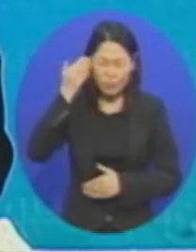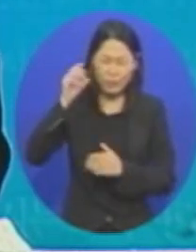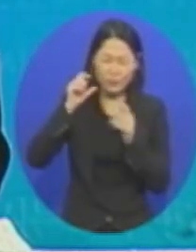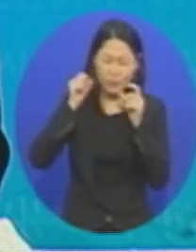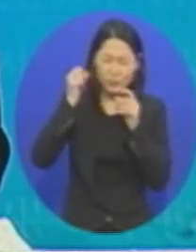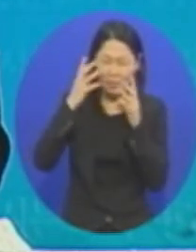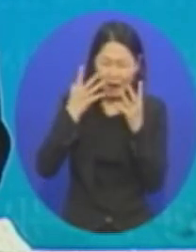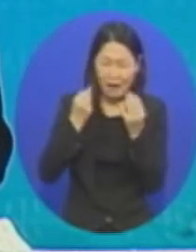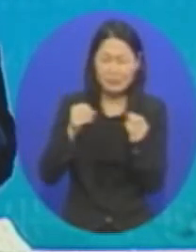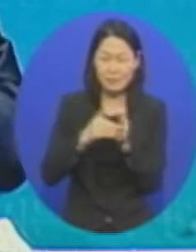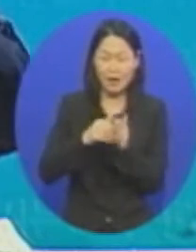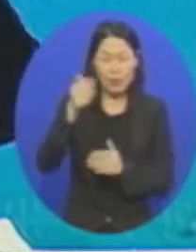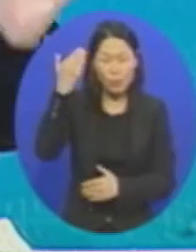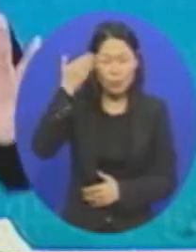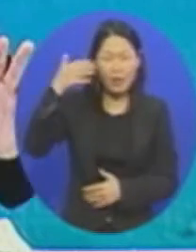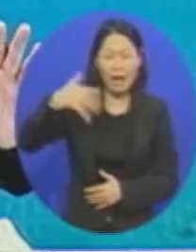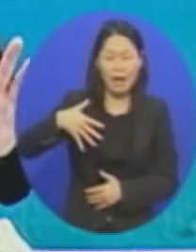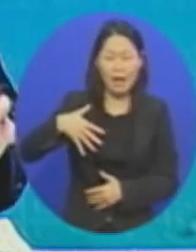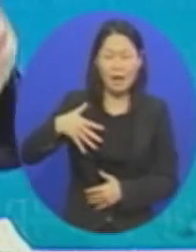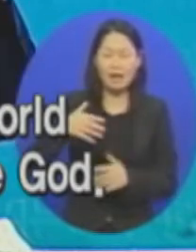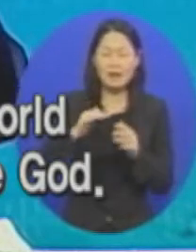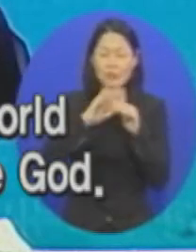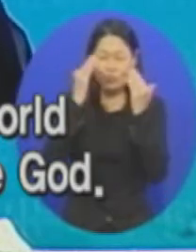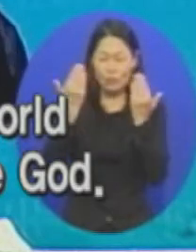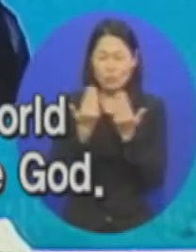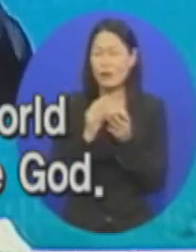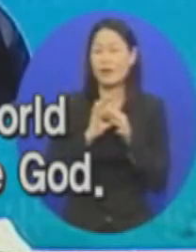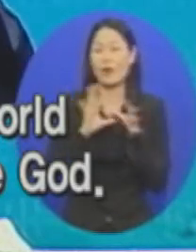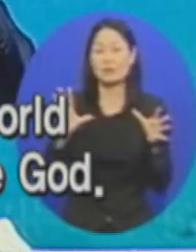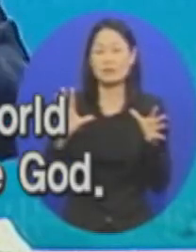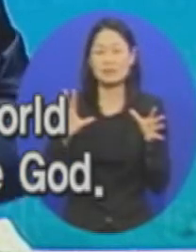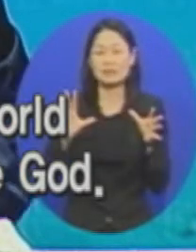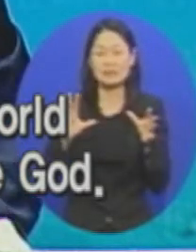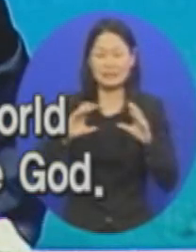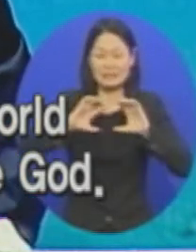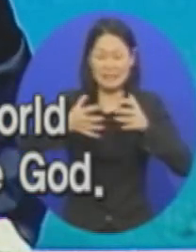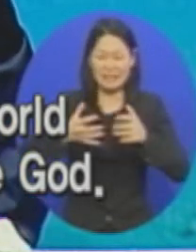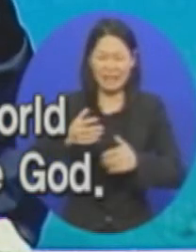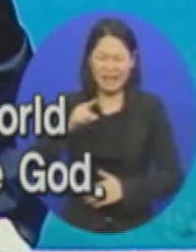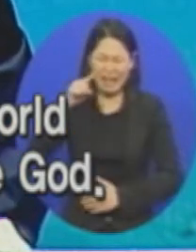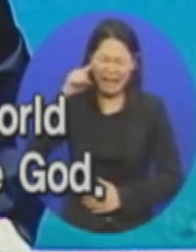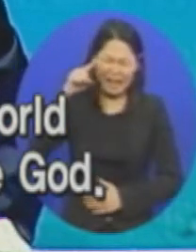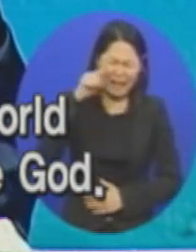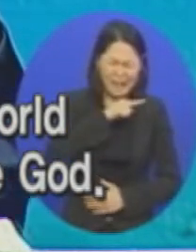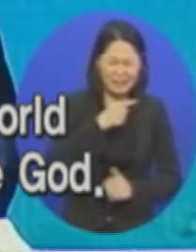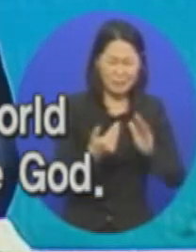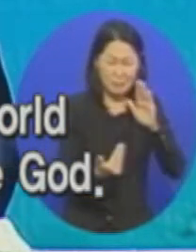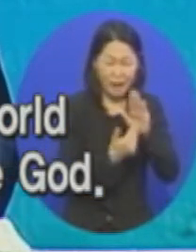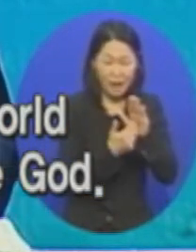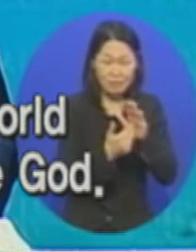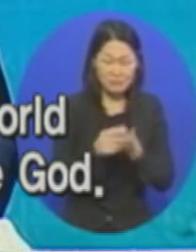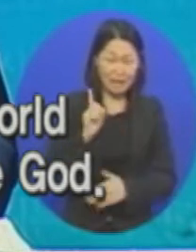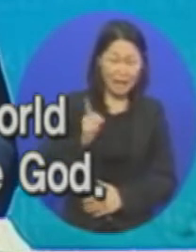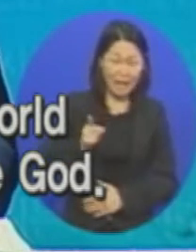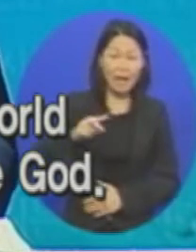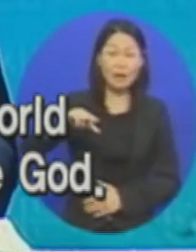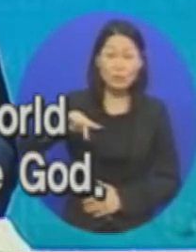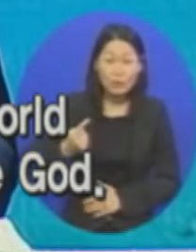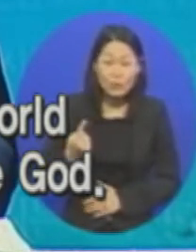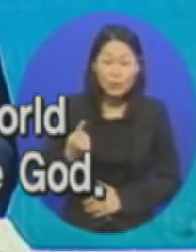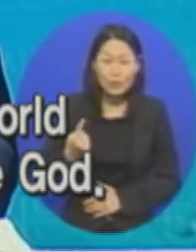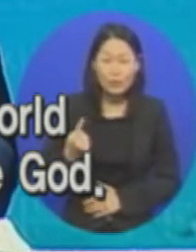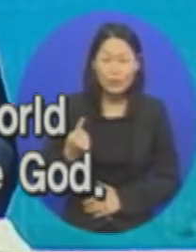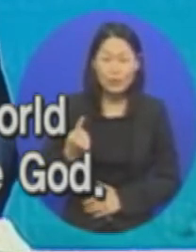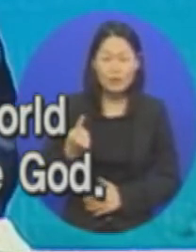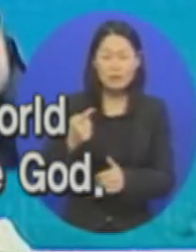못한 사람이나 아무 상관없고 세상에 제일 악독한 사람이라고 손가락질 받는 사람이라 할지라도